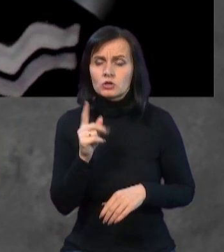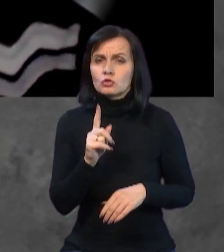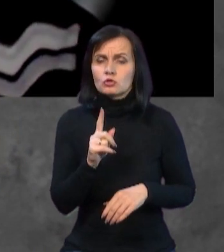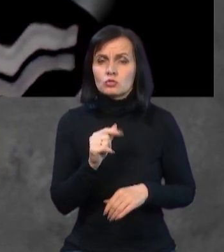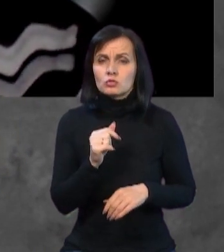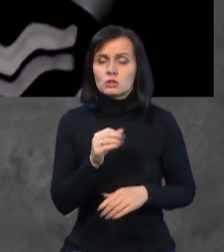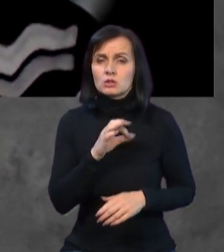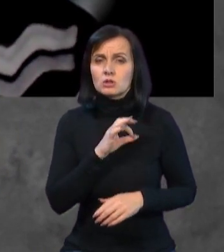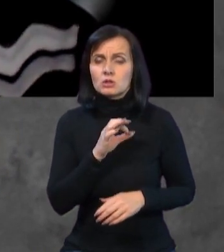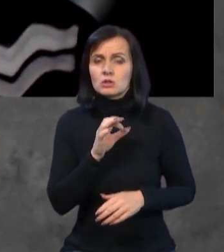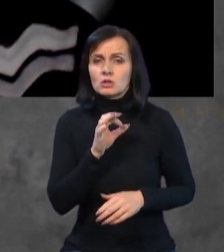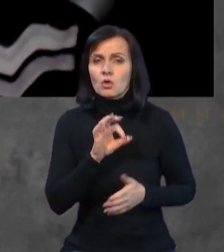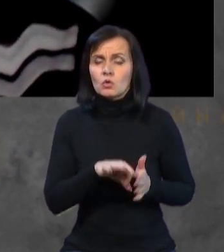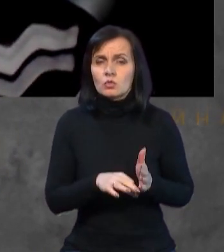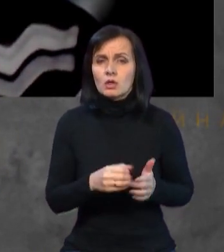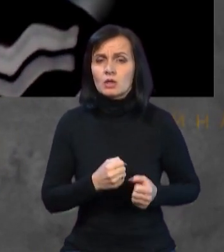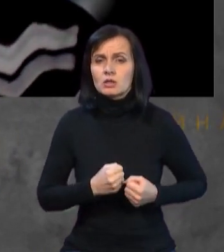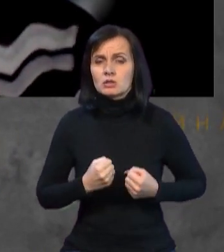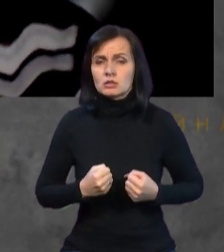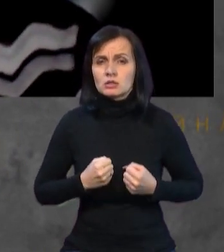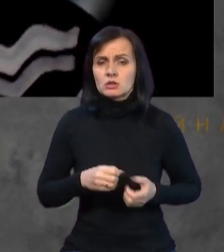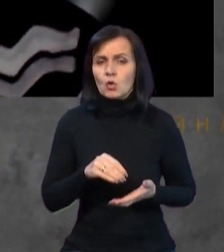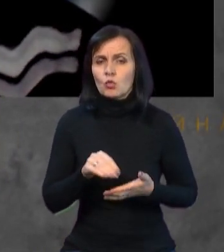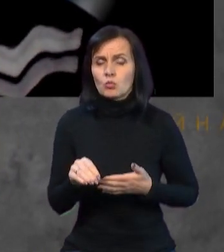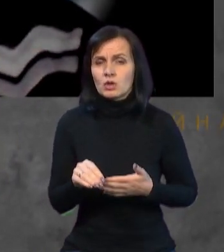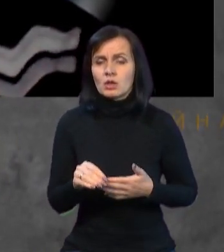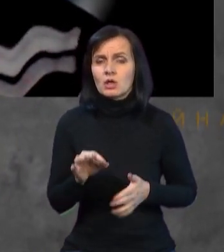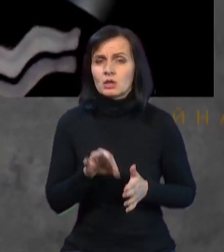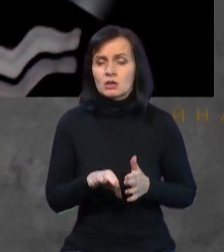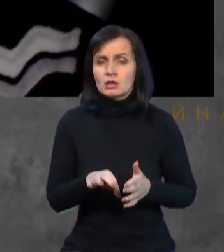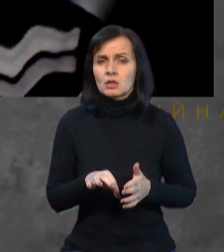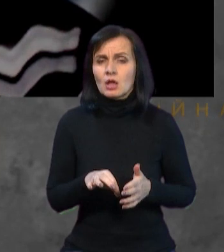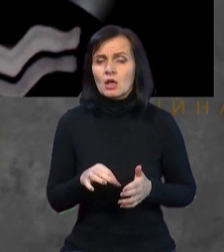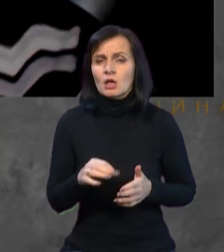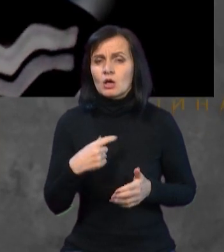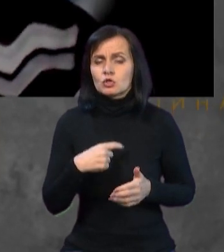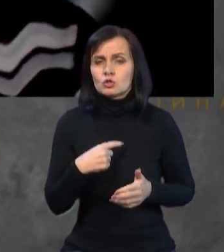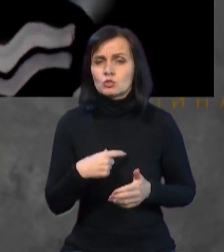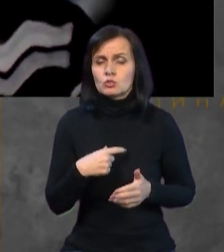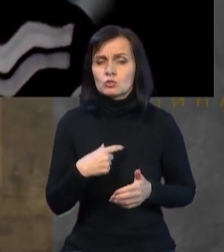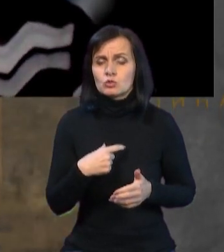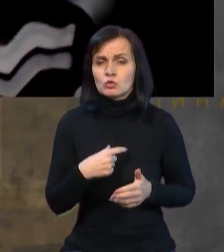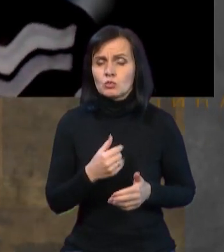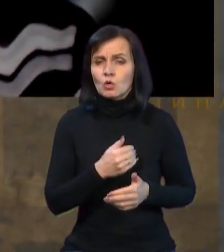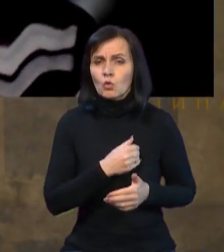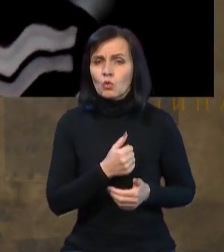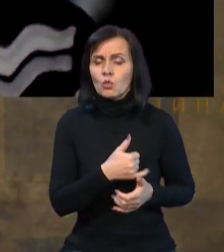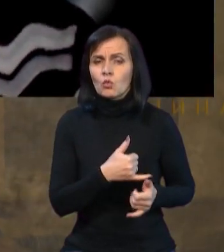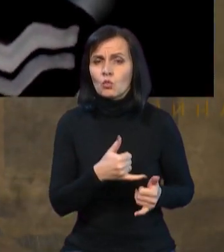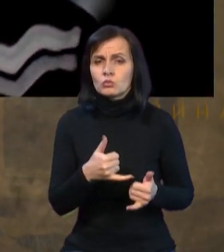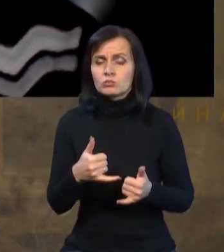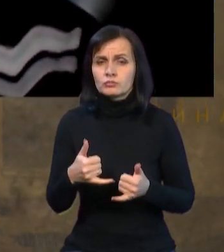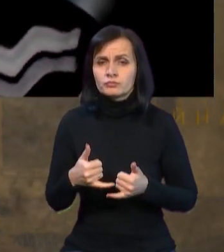одразу стараються купити, одразу стараються собі забезпечити певний економічний лаг в тому,